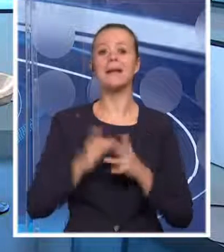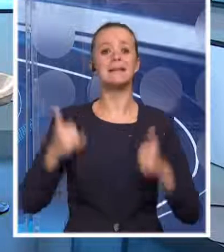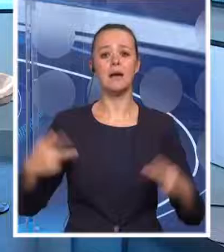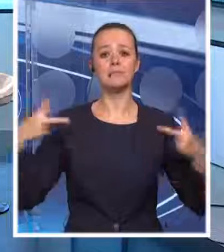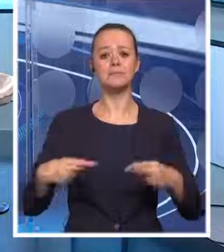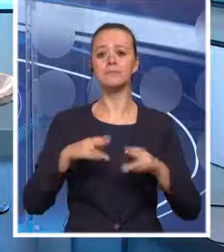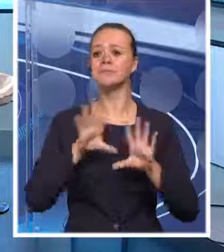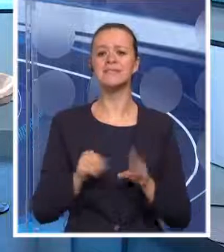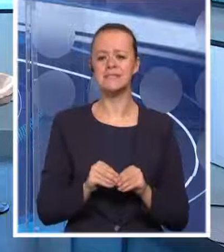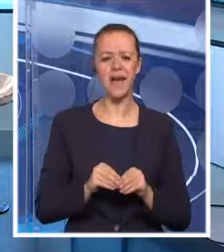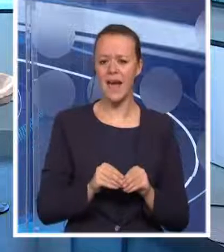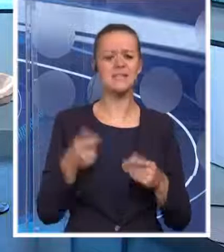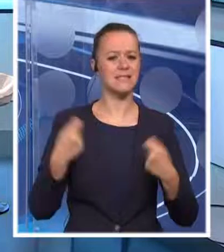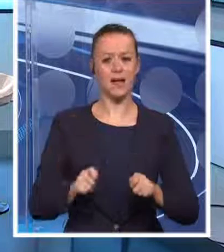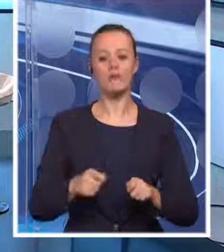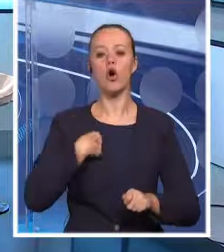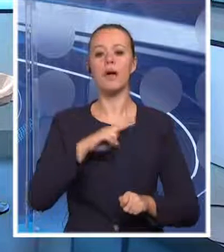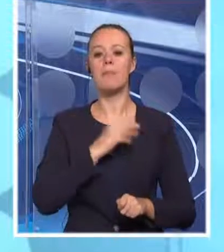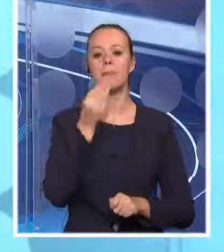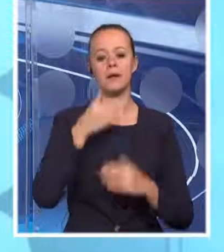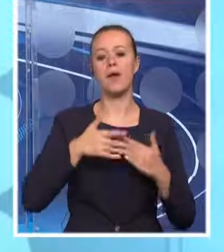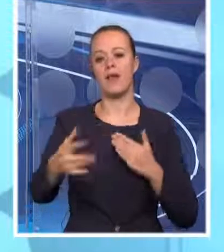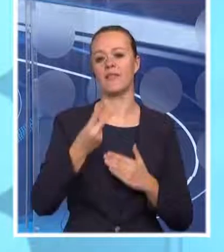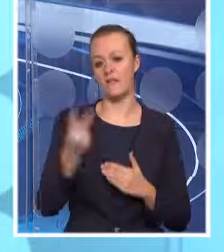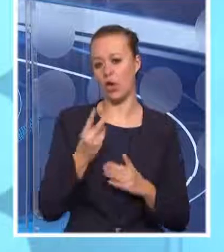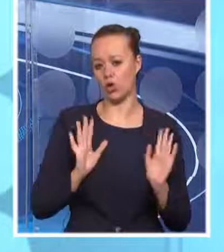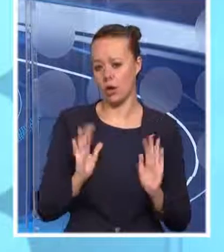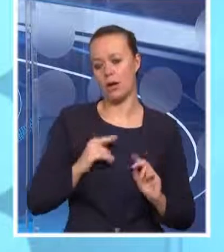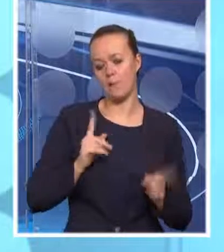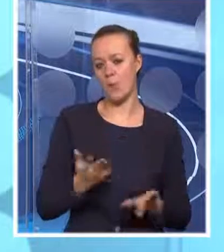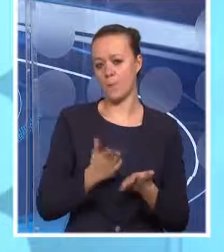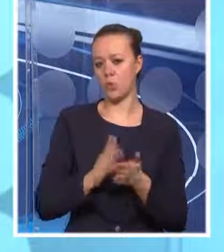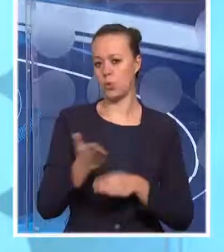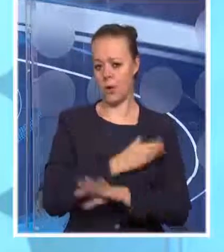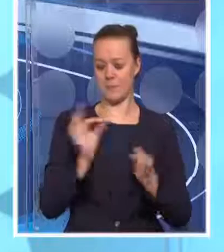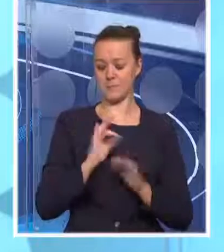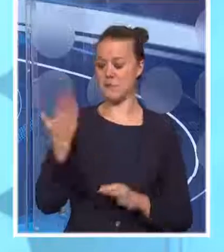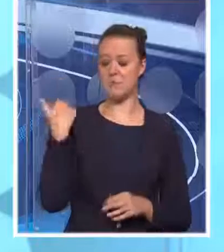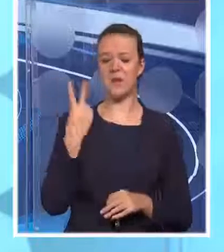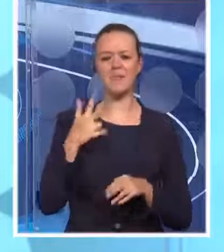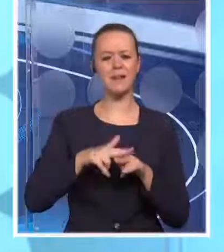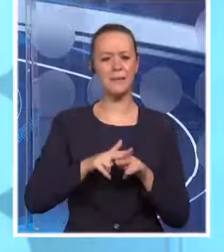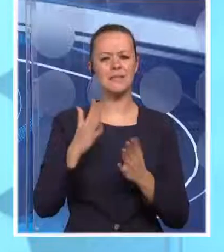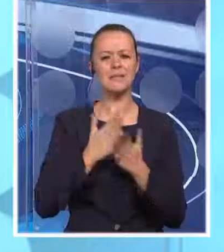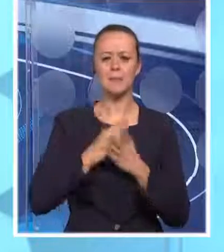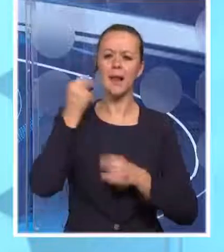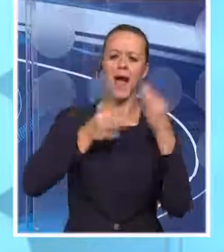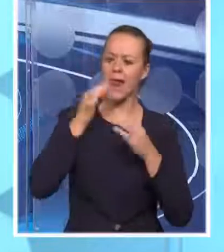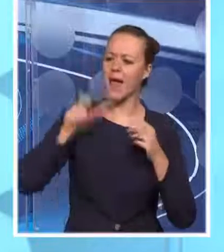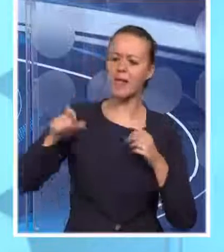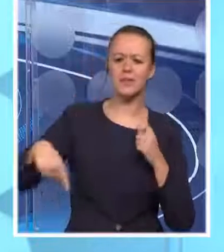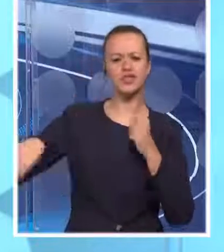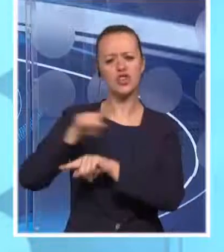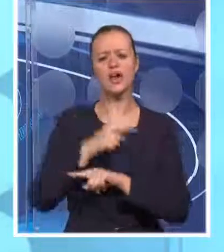s aspekta ove epidemije, mi to spremno dočekujemo. Ali pre nekoliko meseci, 2-3 meseca, bili su tu neki analitičari koji su rekli da je